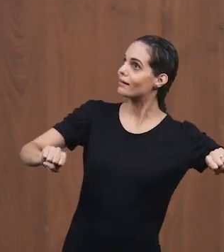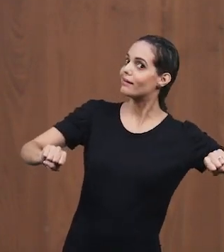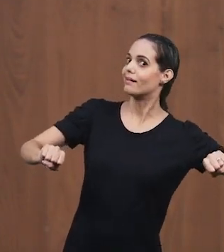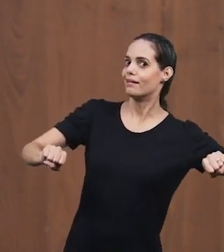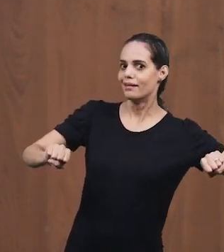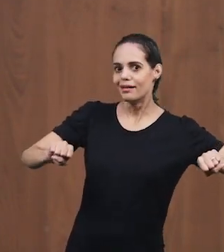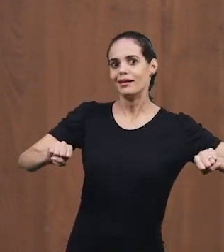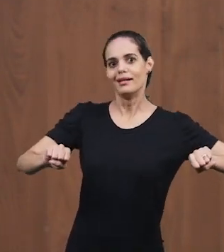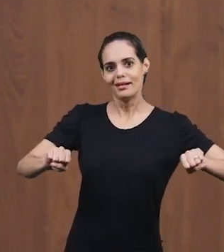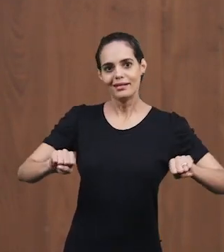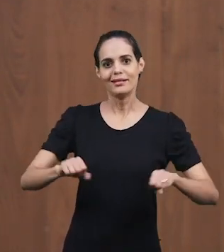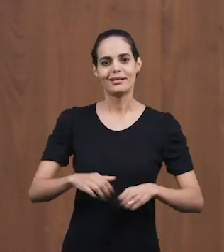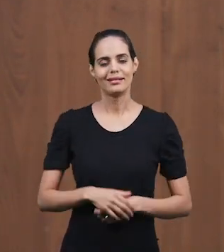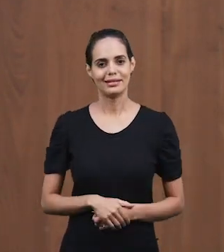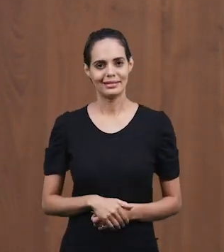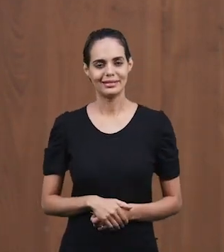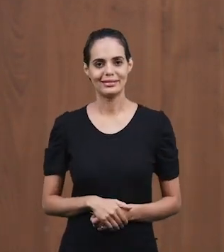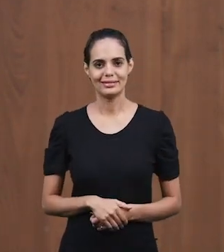en bas.